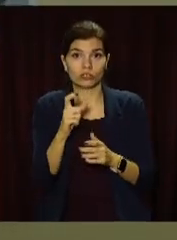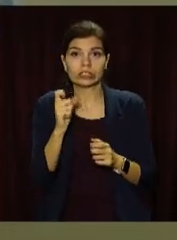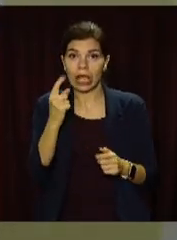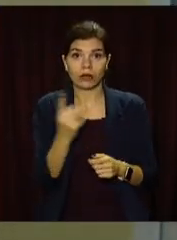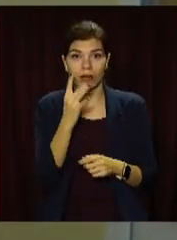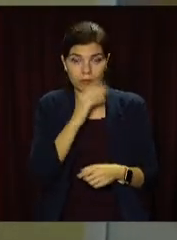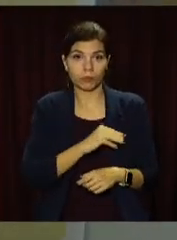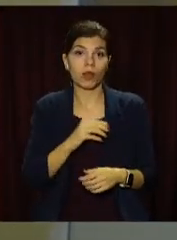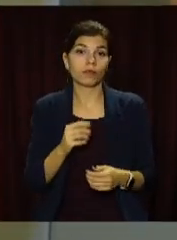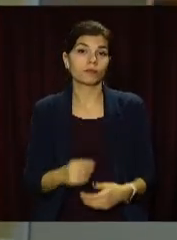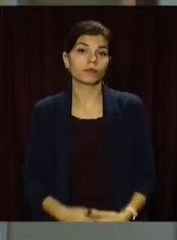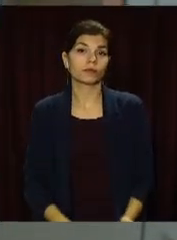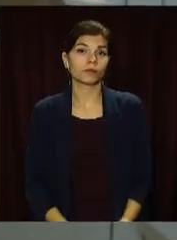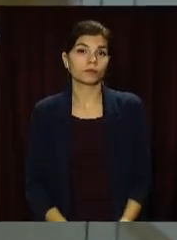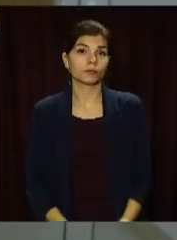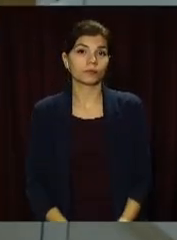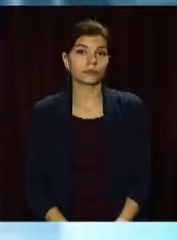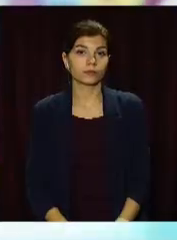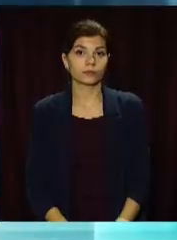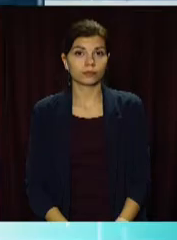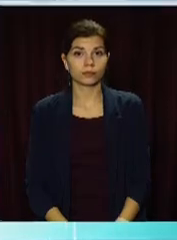Вернигоров, Open News, телеканал «Відкритий».